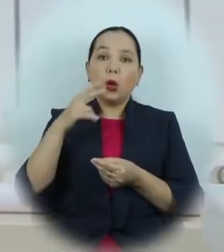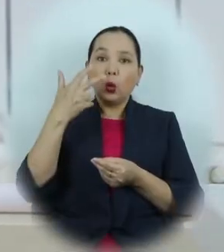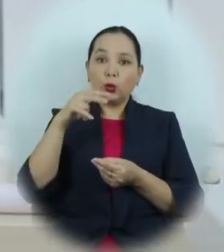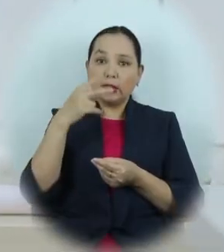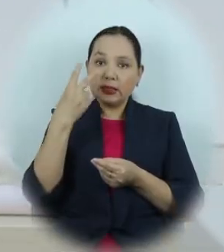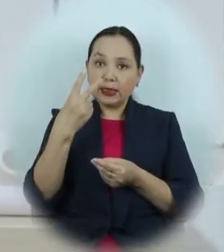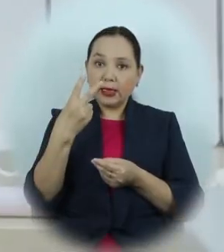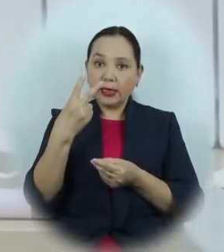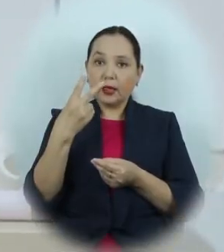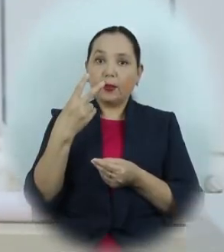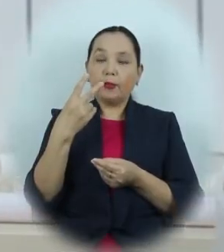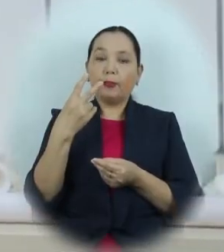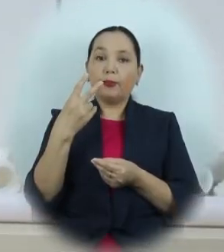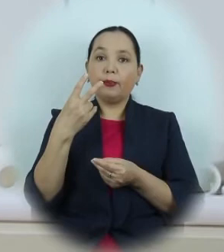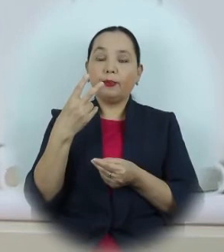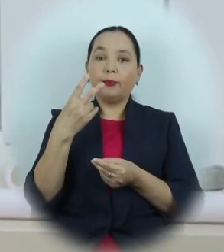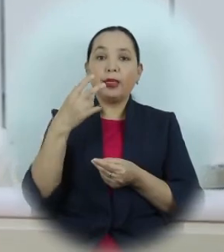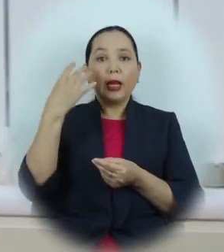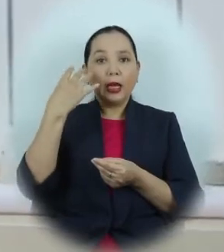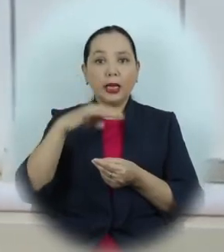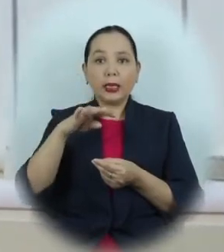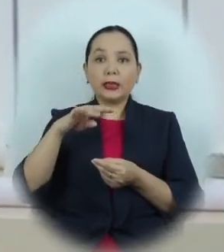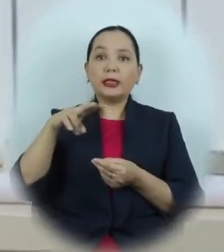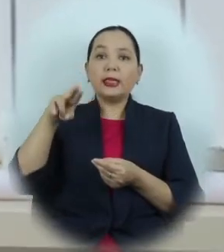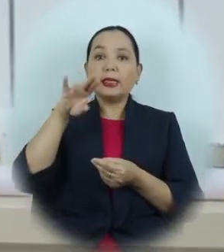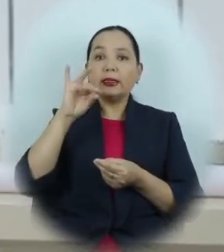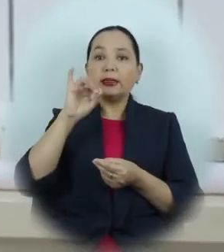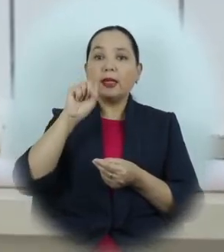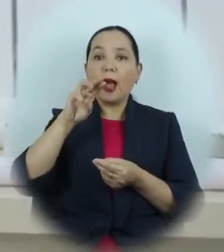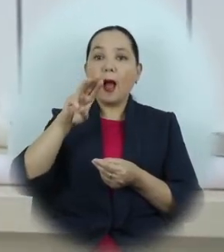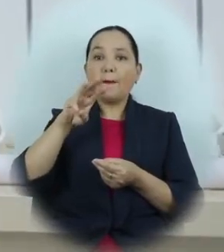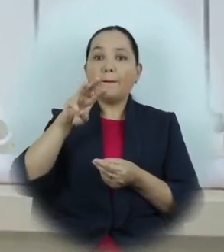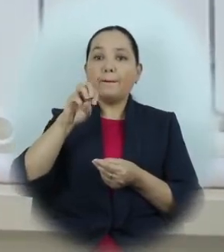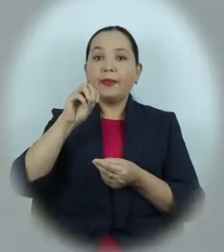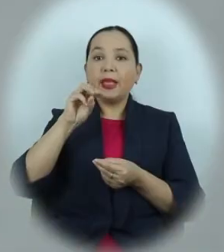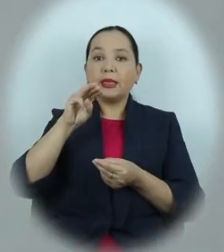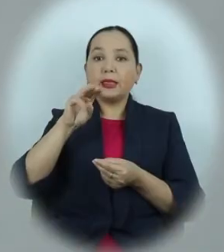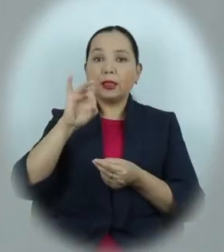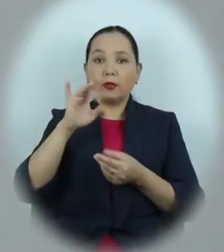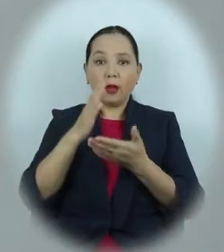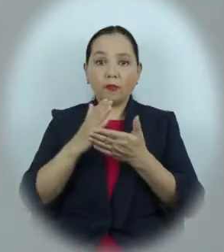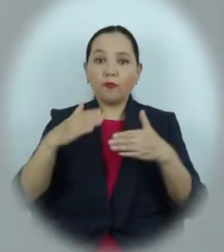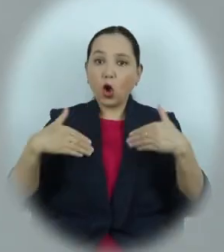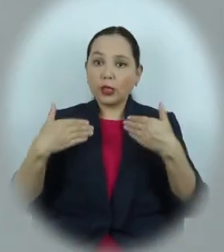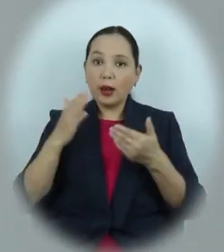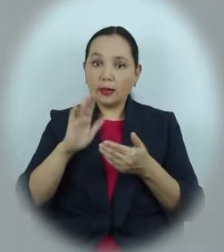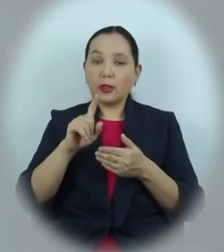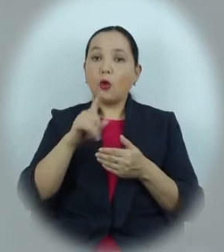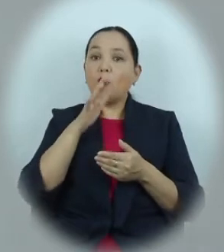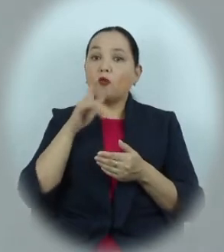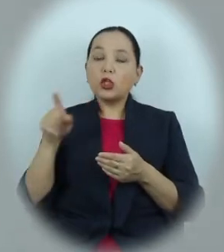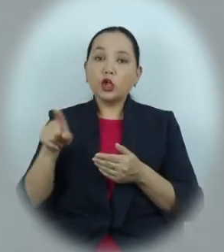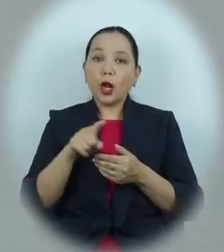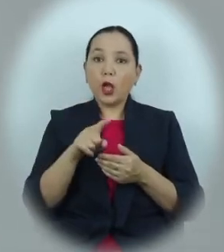32 diametrli va 40 talik diametrli turbalardan foydalanadi. Bulardan foydalanish jarayonida